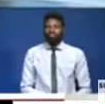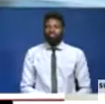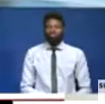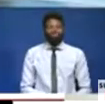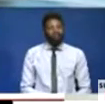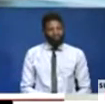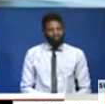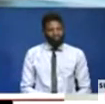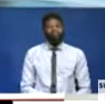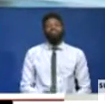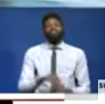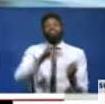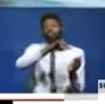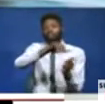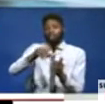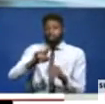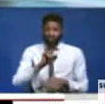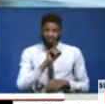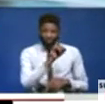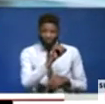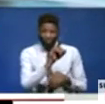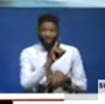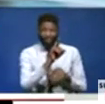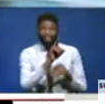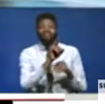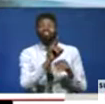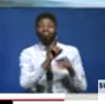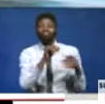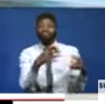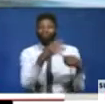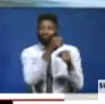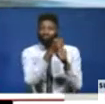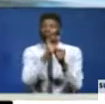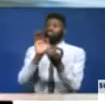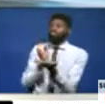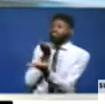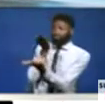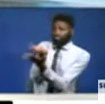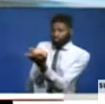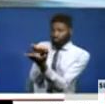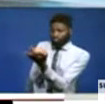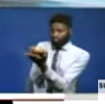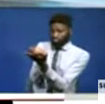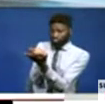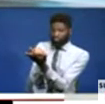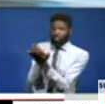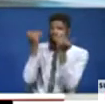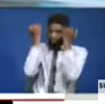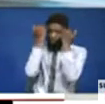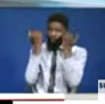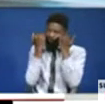Tukichana na taarifa hiyo, shirika moja la kijamii limewasilisha ombi mahakamani kupinga jinsi hazina ya